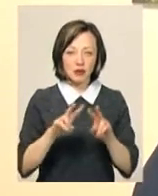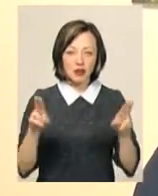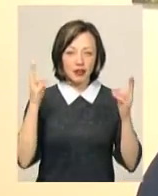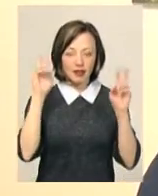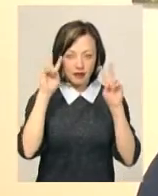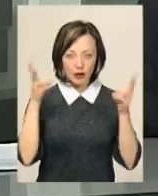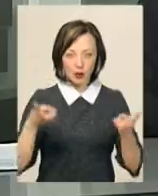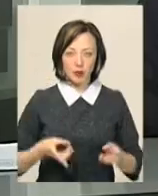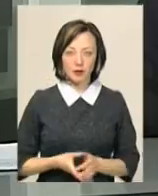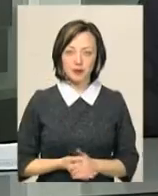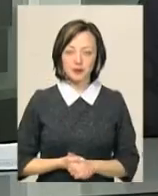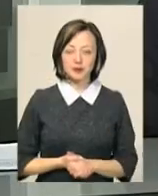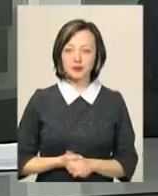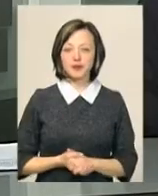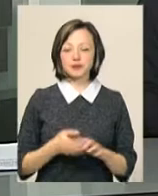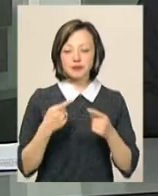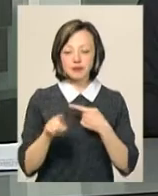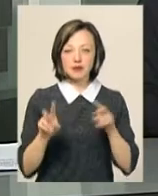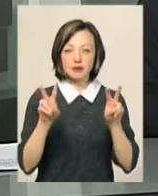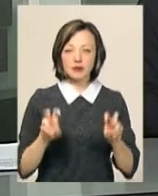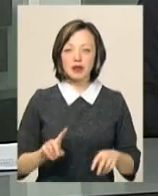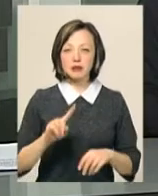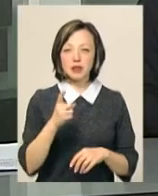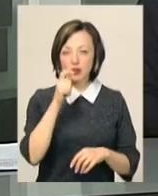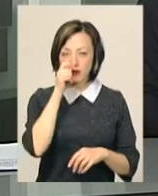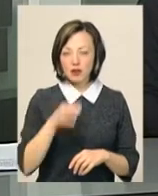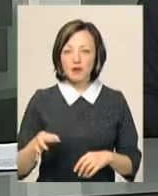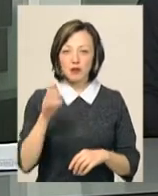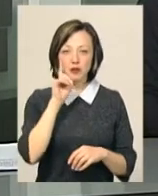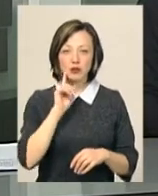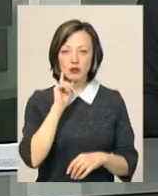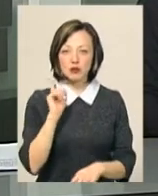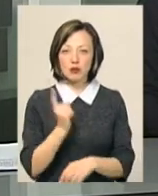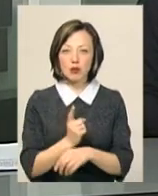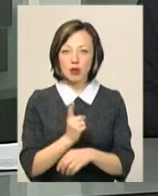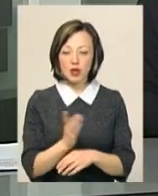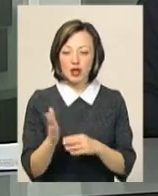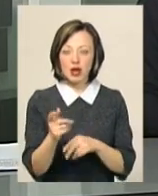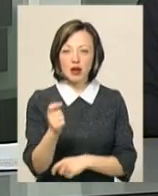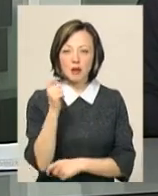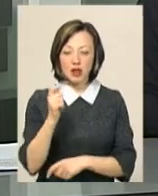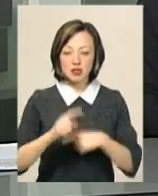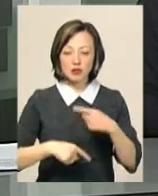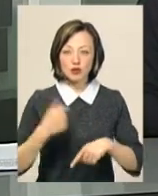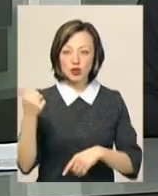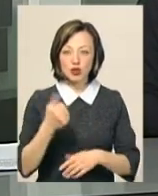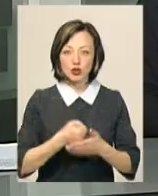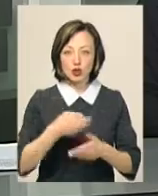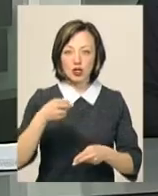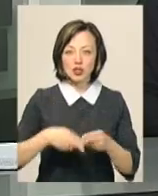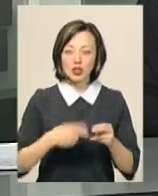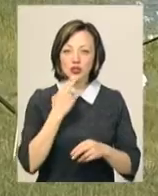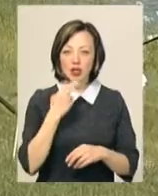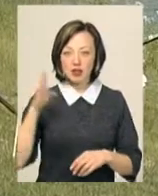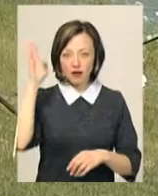невідомості. До інших тем, з 1 квітня в області тимчасово заборонять рибалити. З наступного тижня і до кінця червня